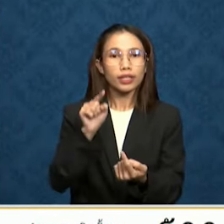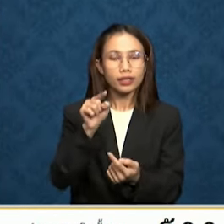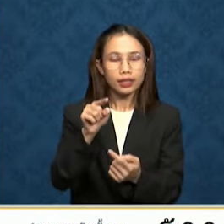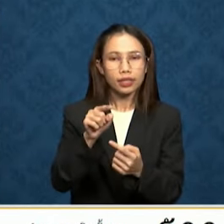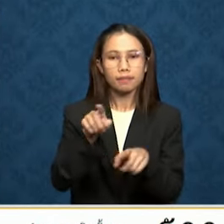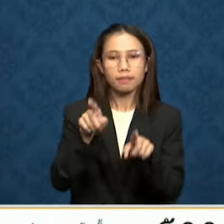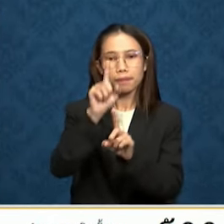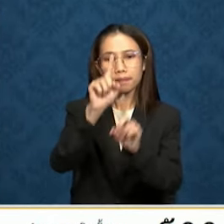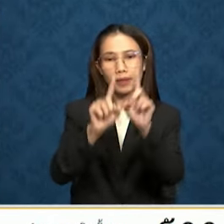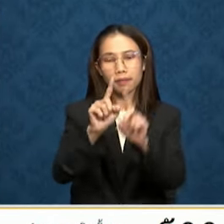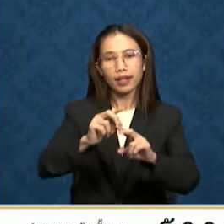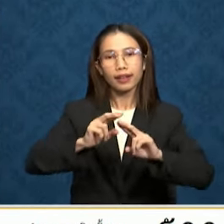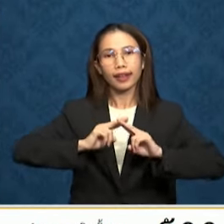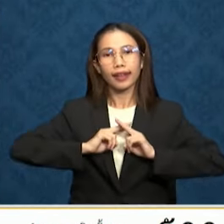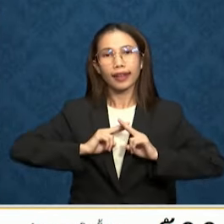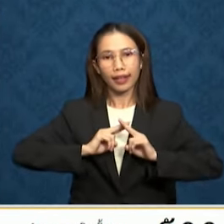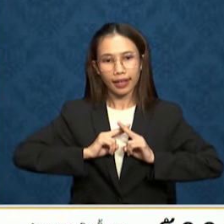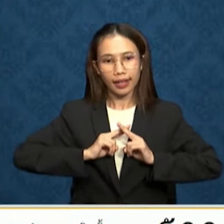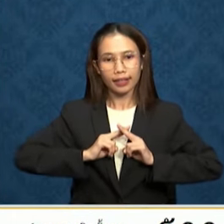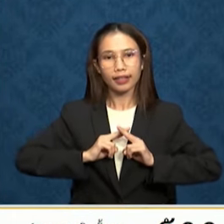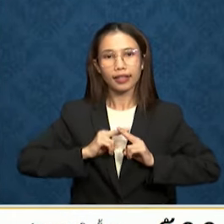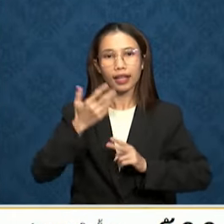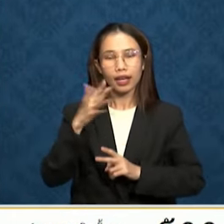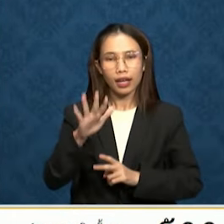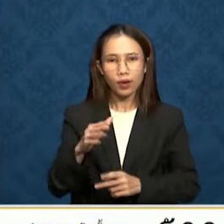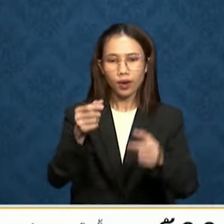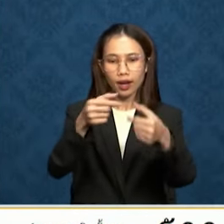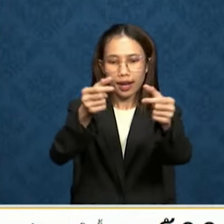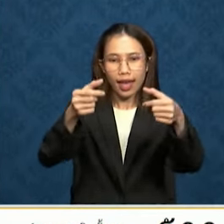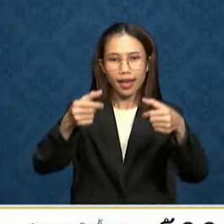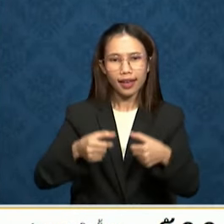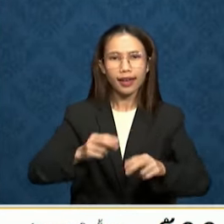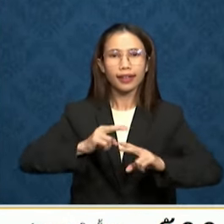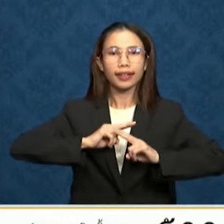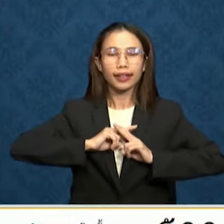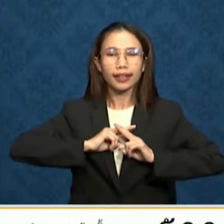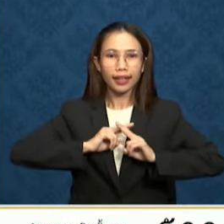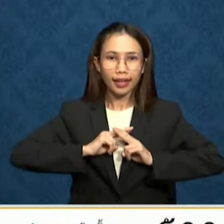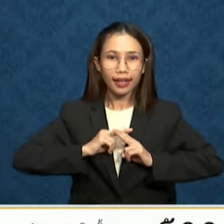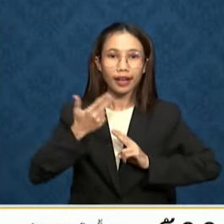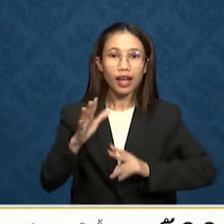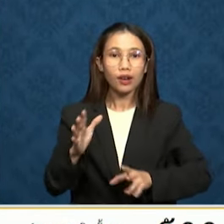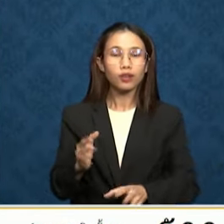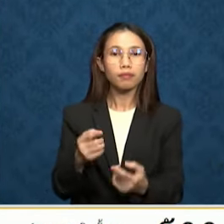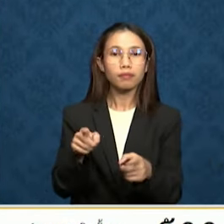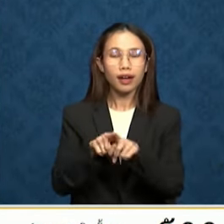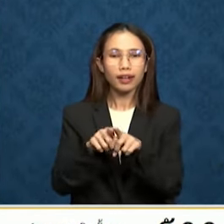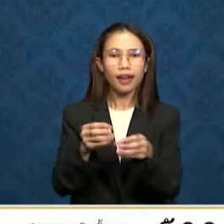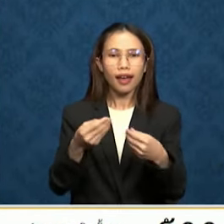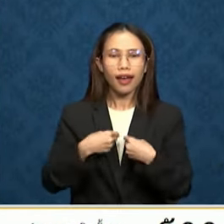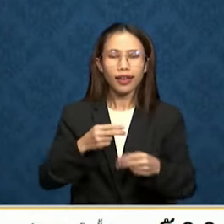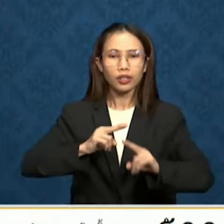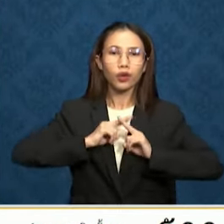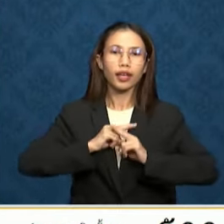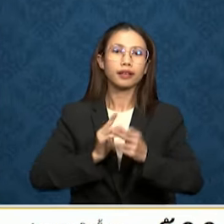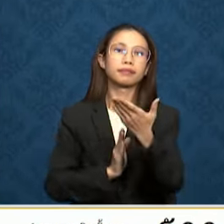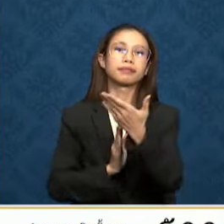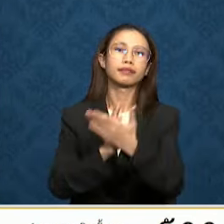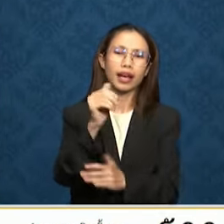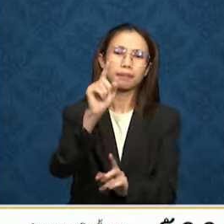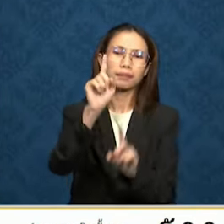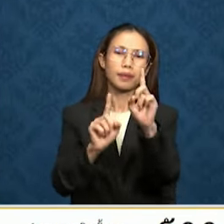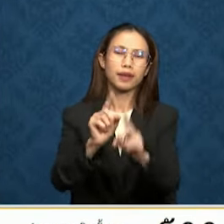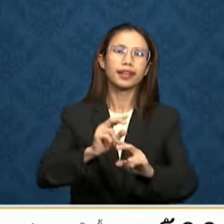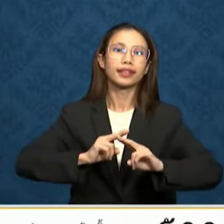ประเมินผลตัวเองค่ะแล้วก็รายงานผลเองค่ะแล้วก็อะไรให้ตัวเองผ่านค่ะแล้ว